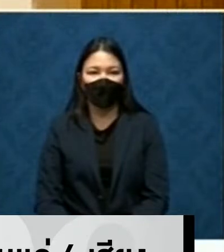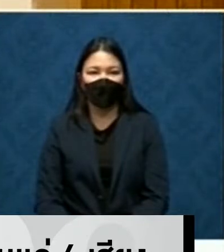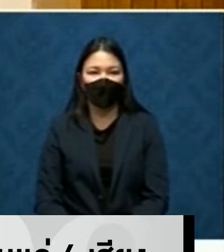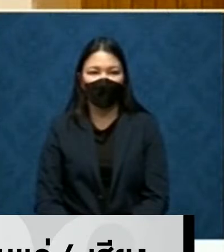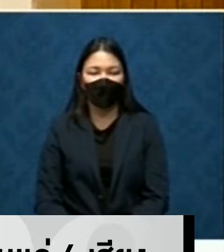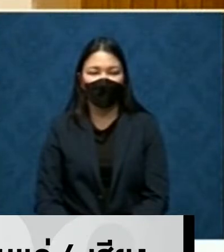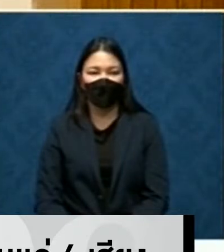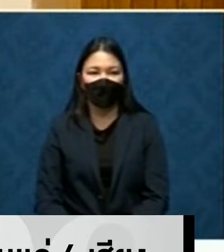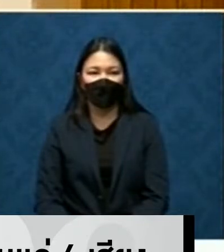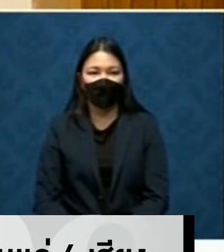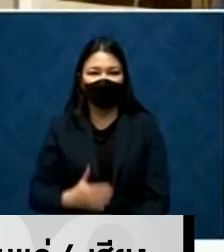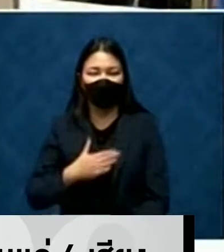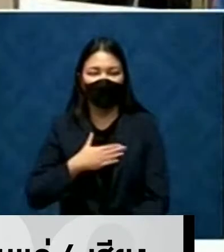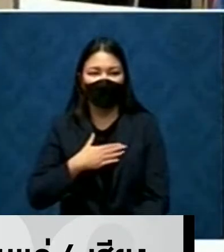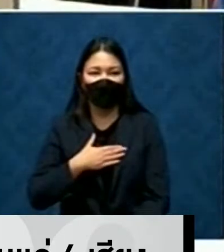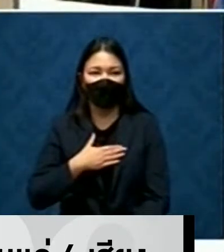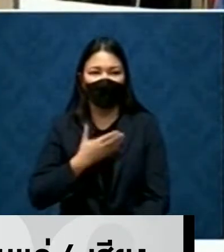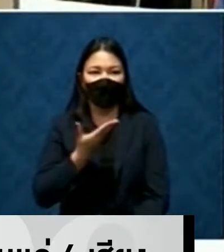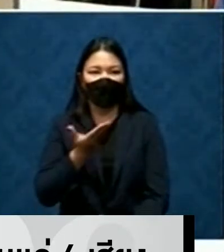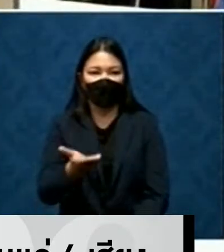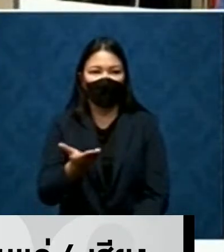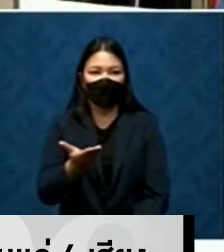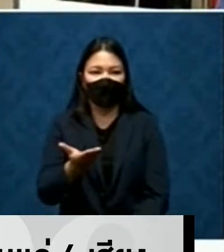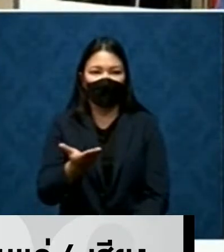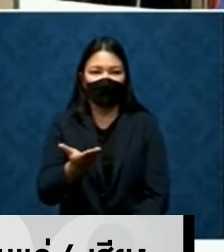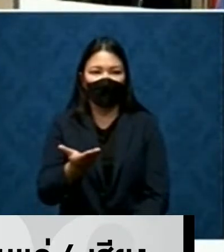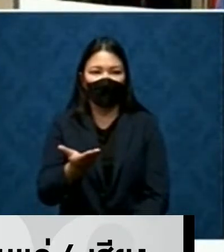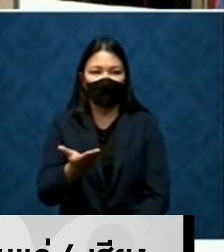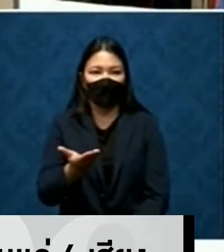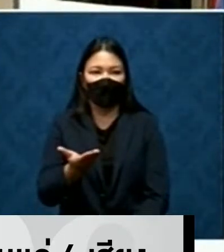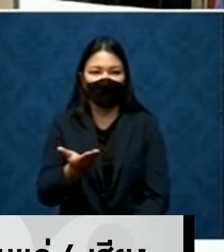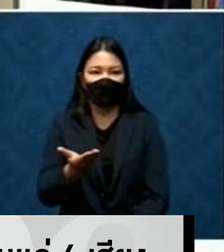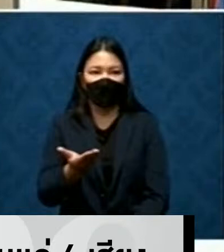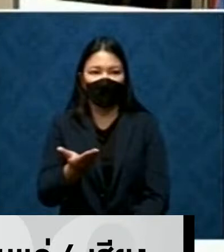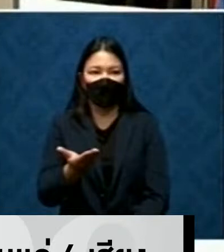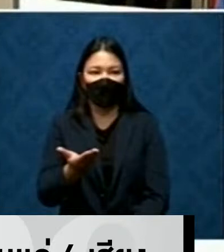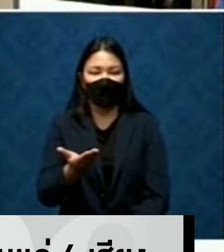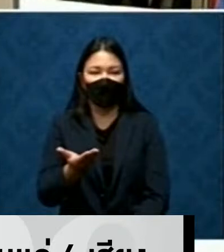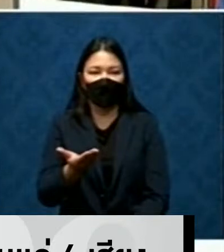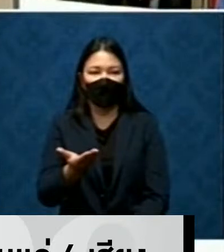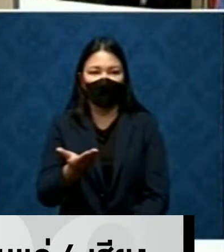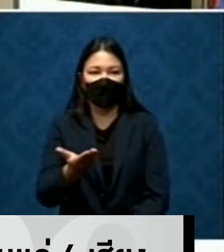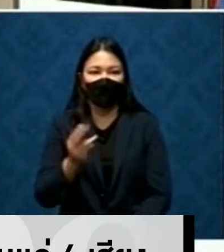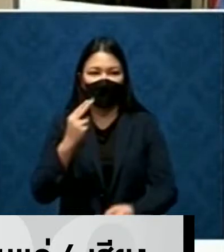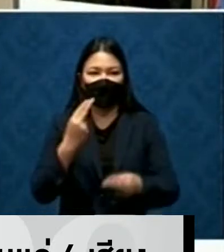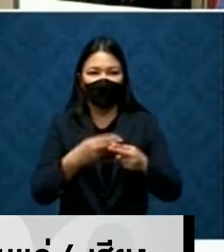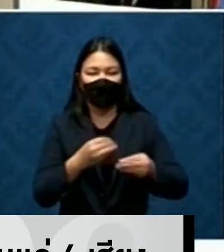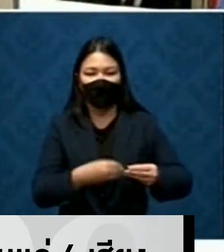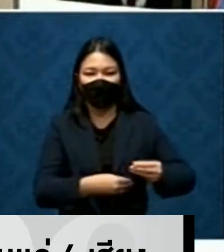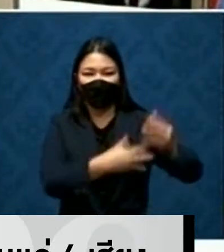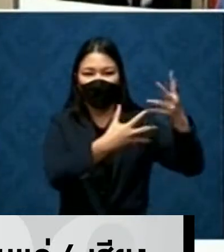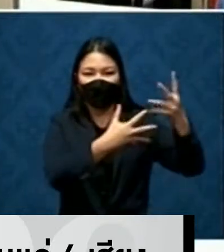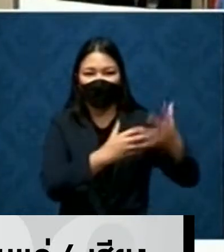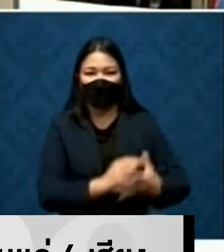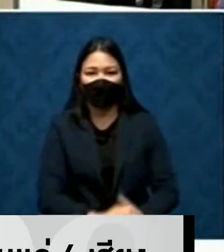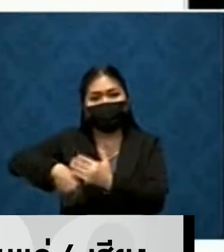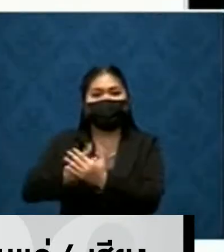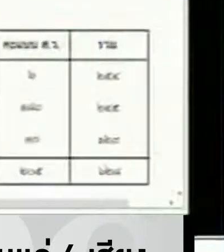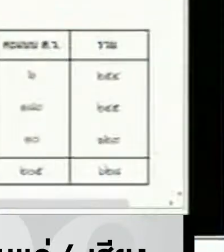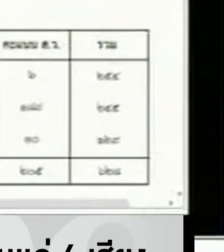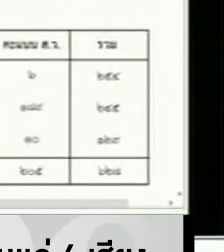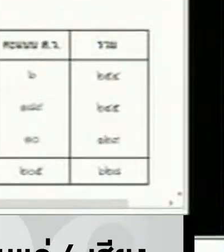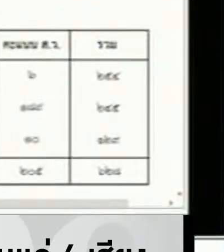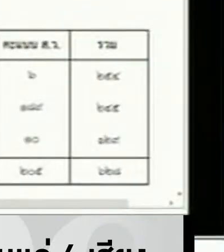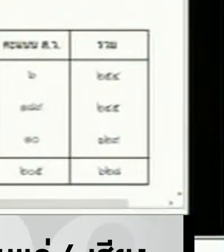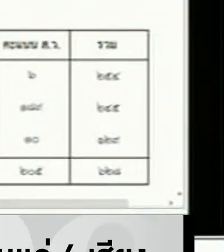ธิปัตย ์น่าสนนะเอาแล้วคุณศรีนวลว่าไงบ้างฮะ คุณศรีนวล